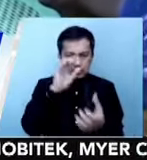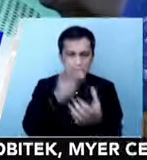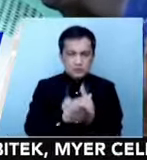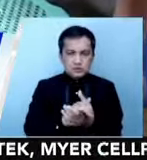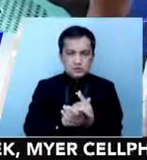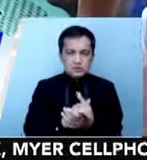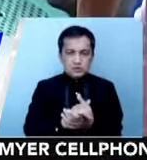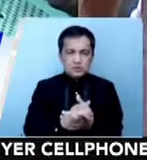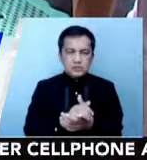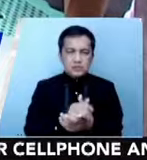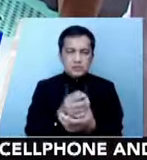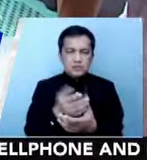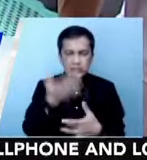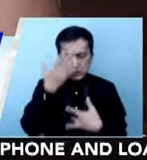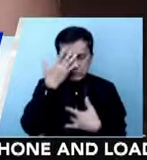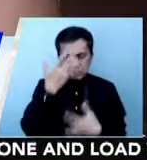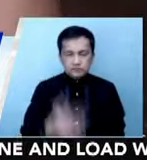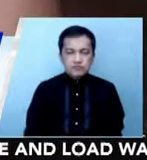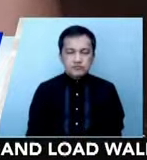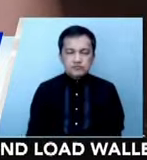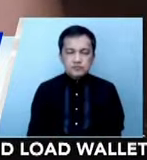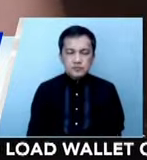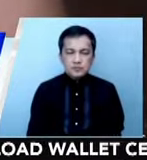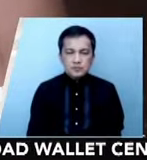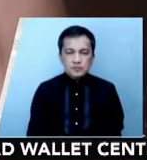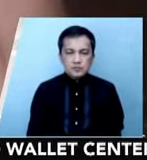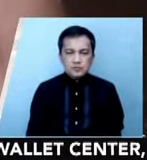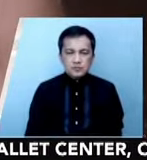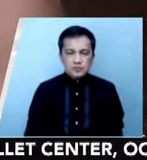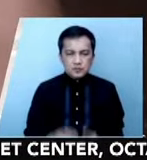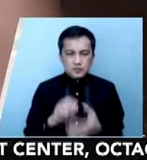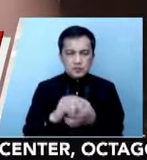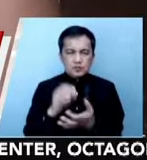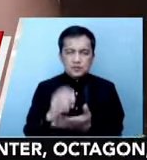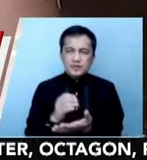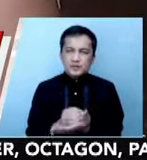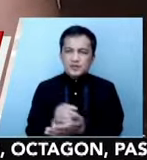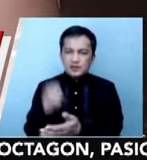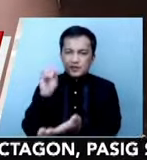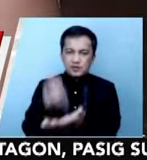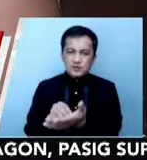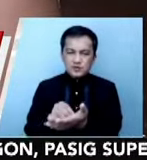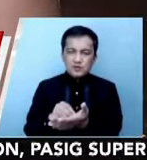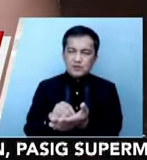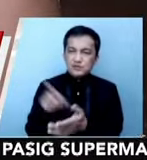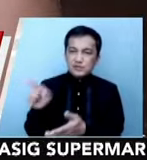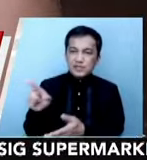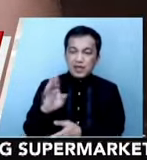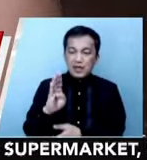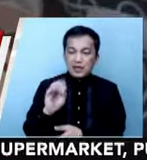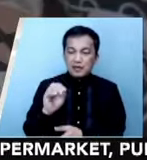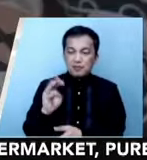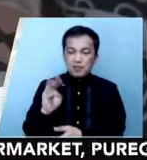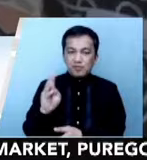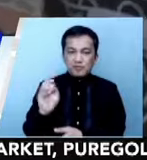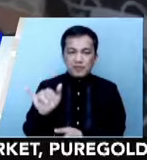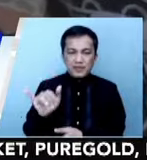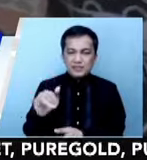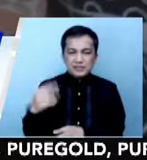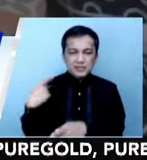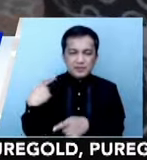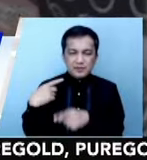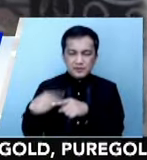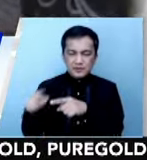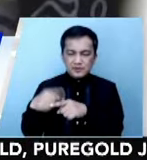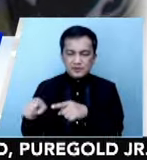bedridden. Siyempre po, kinuha pa lang yun sa Mumbai. Hindi ko pa nga nahuhulugan eh. Kasi yung asawa